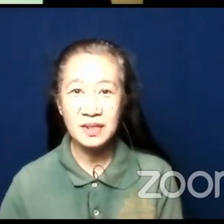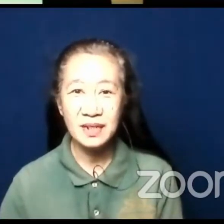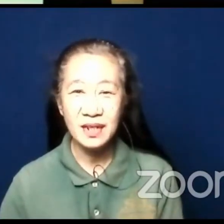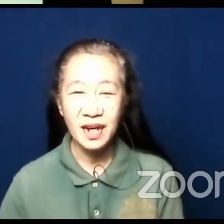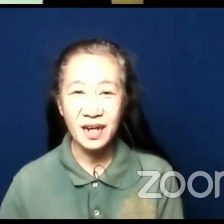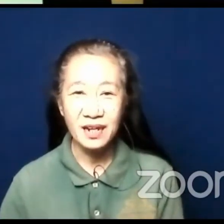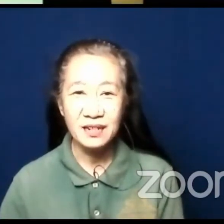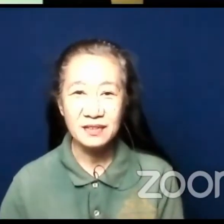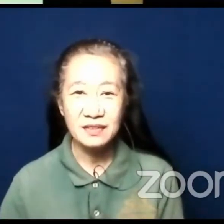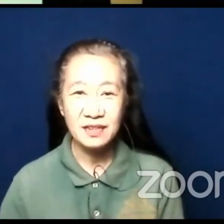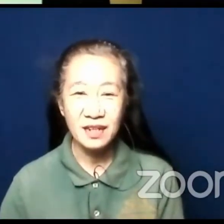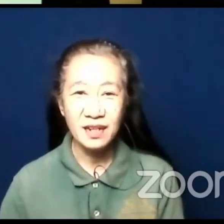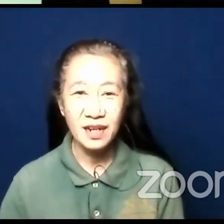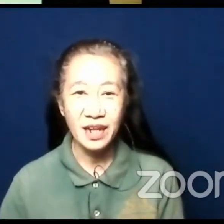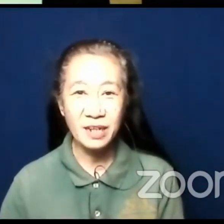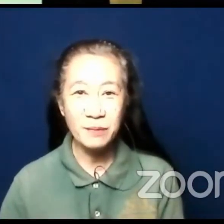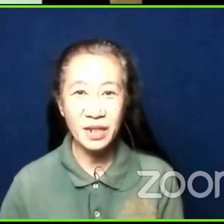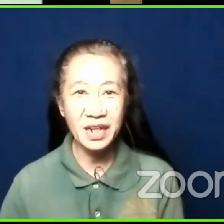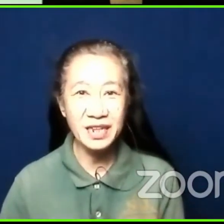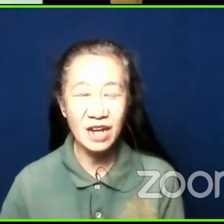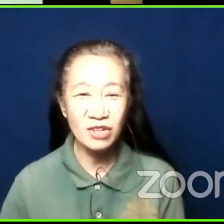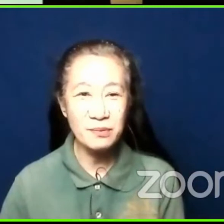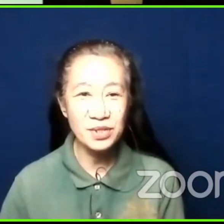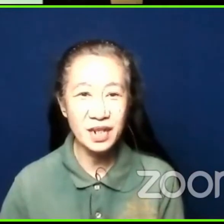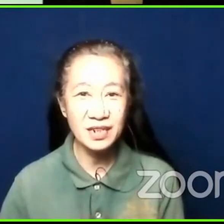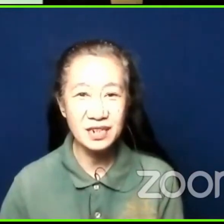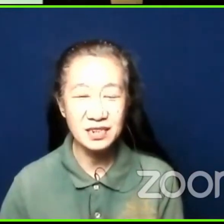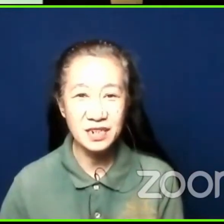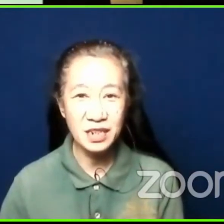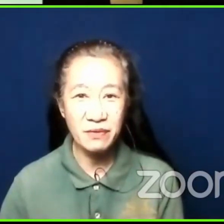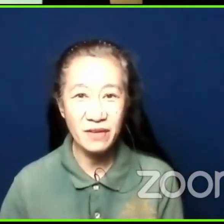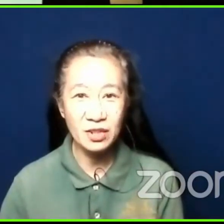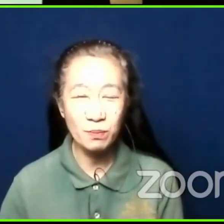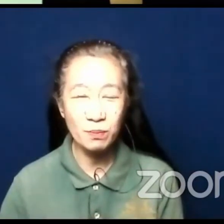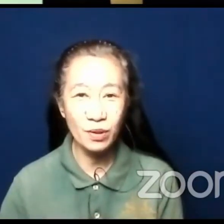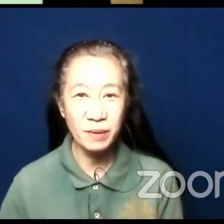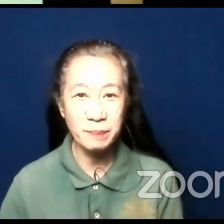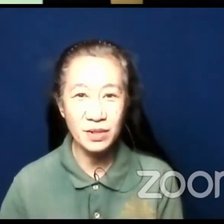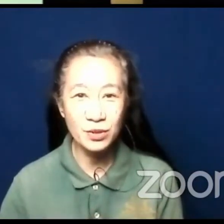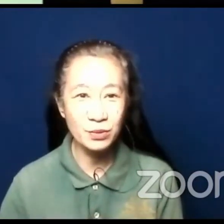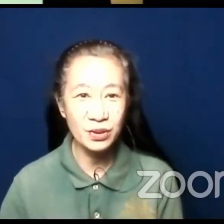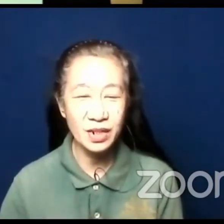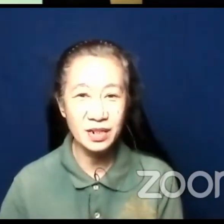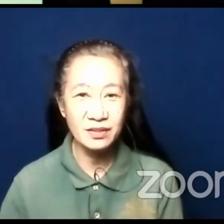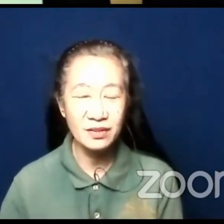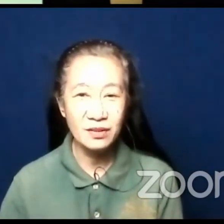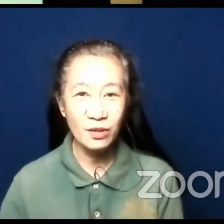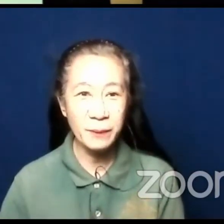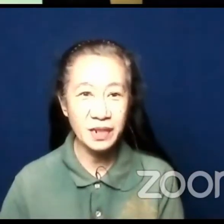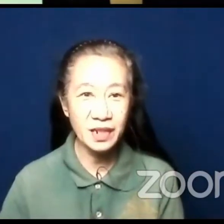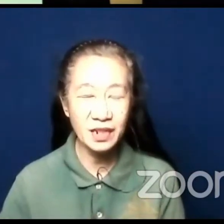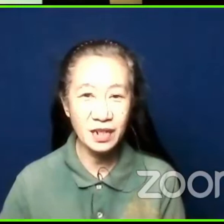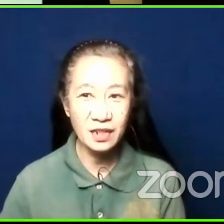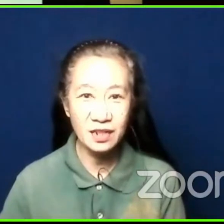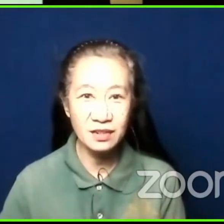Jen, accept ng invite, Jen, para makita. Ayun na po, nakikita ko na po siya. Genevieve Factor po. May picture po yung kanya. Ano.